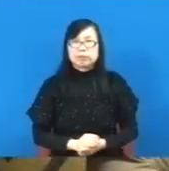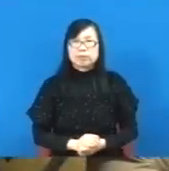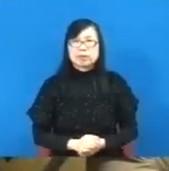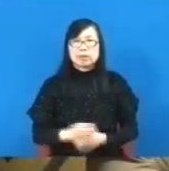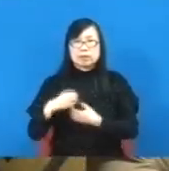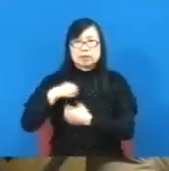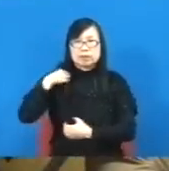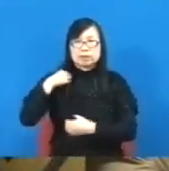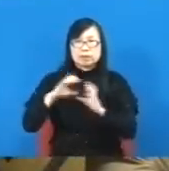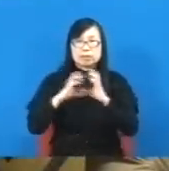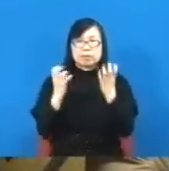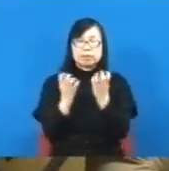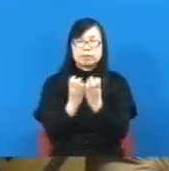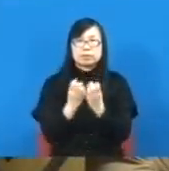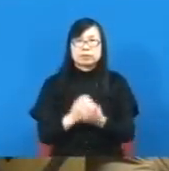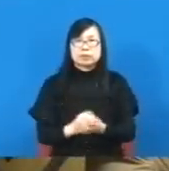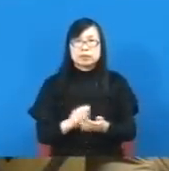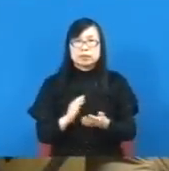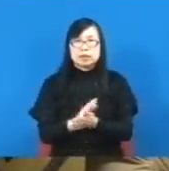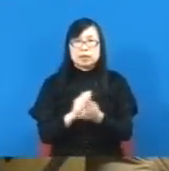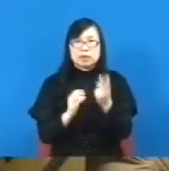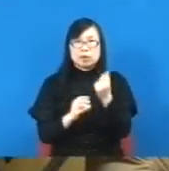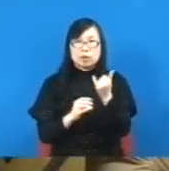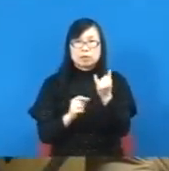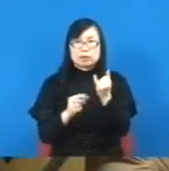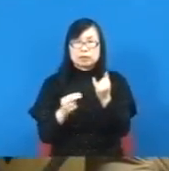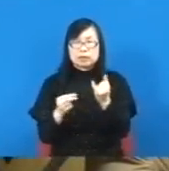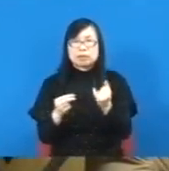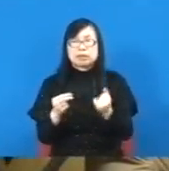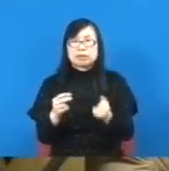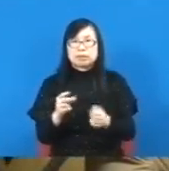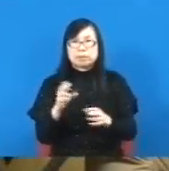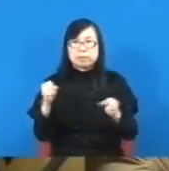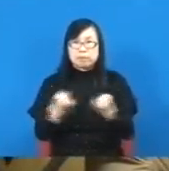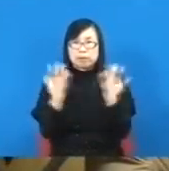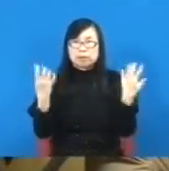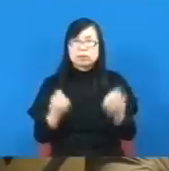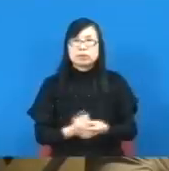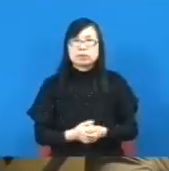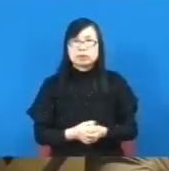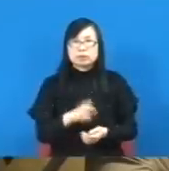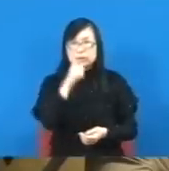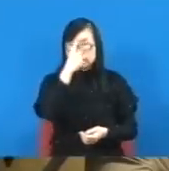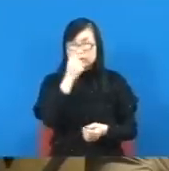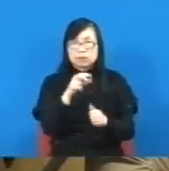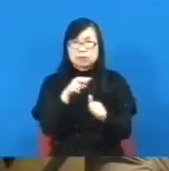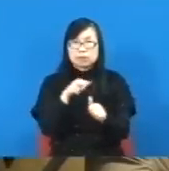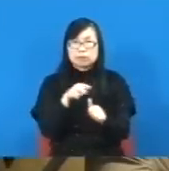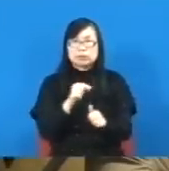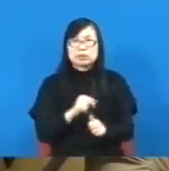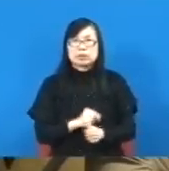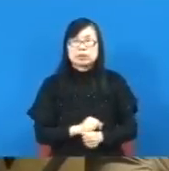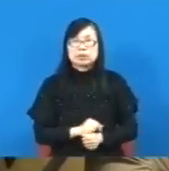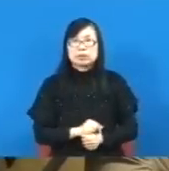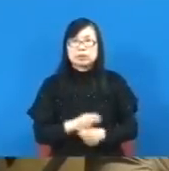共產黨喺六七暴動之後咧，就叫香港人接受英國人統治啊嘛。 係咪啊？即係大家